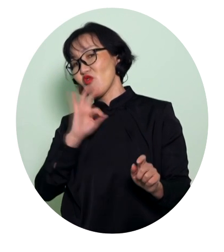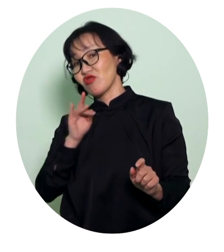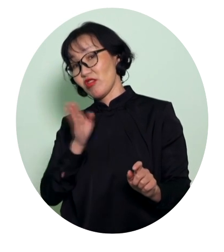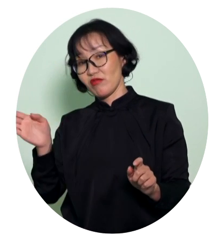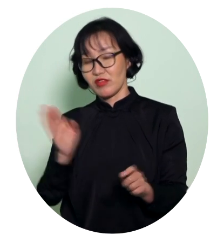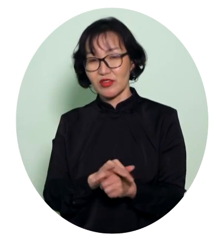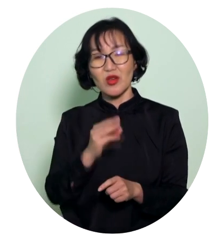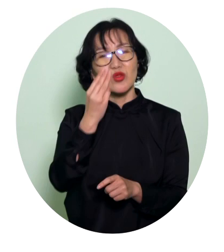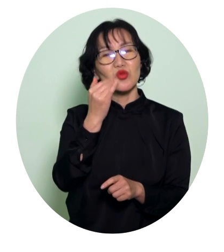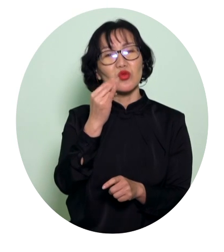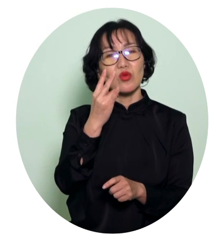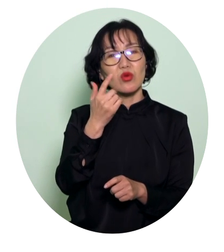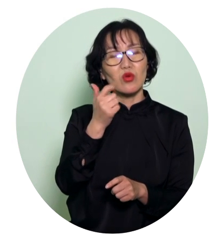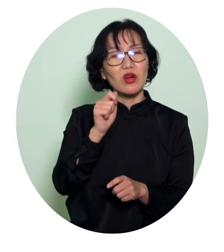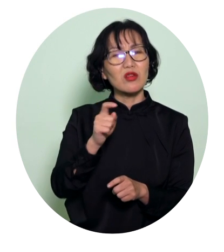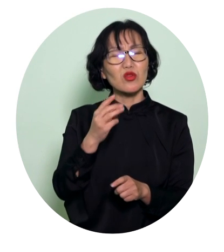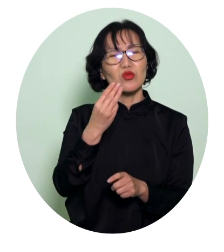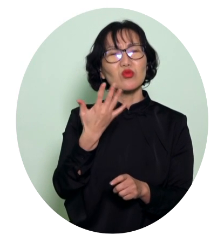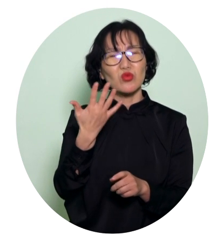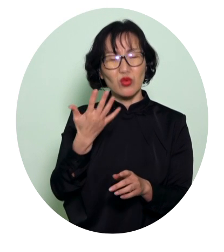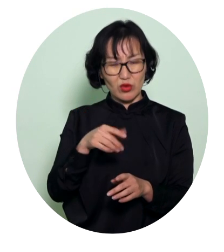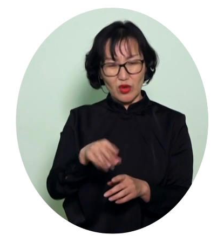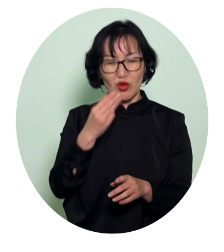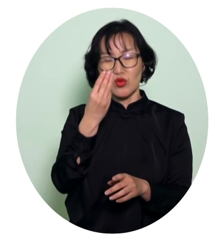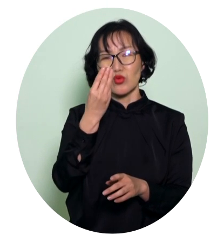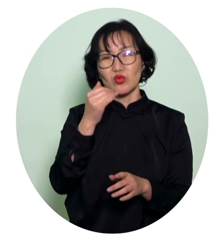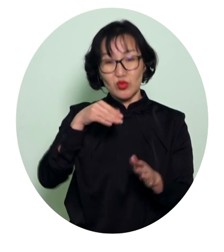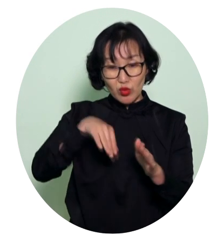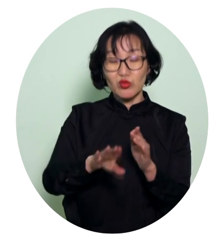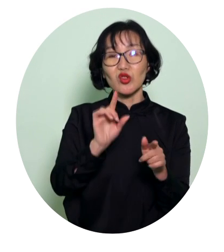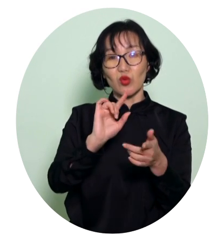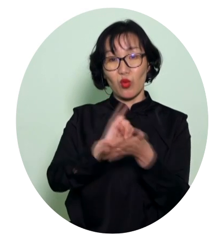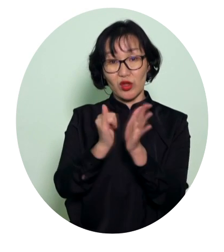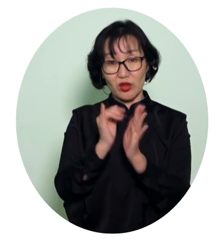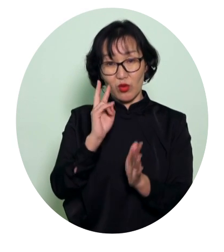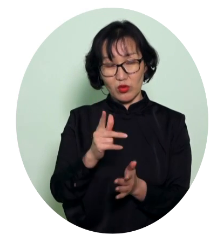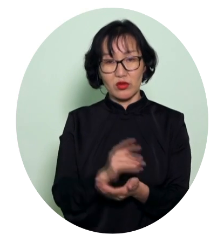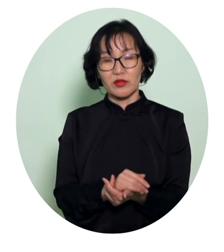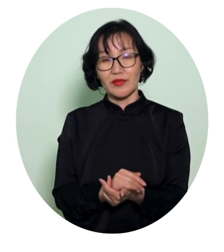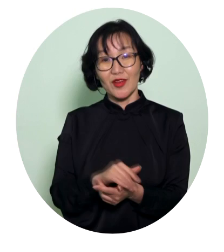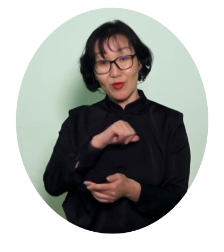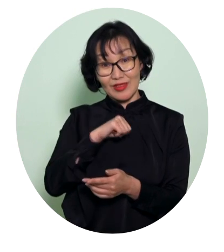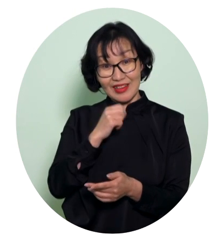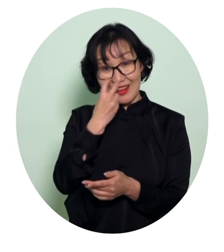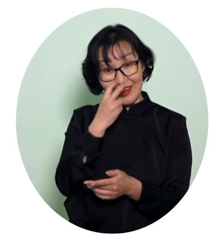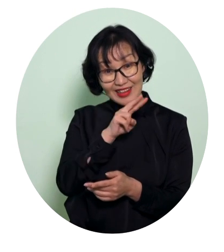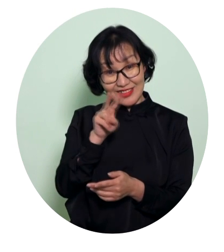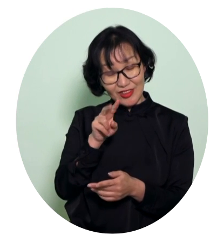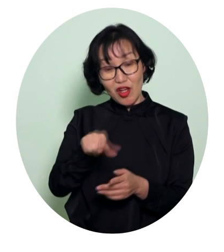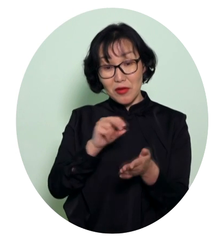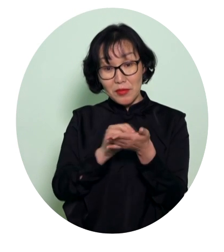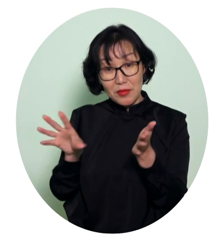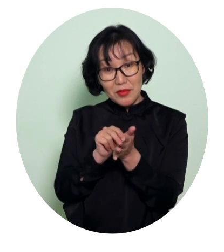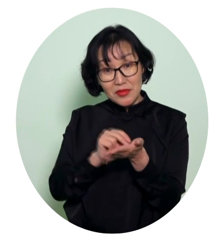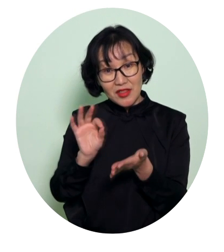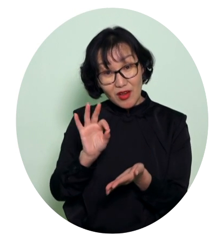Шунгах. Шунгах гэдэг маань шумбах гэсэн утгатай байна. За бүгдээрээ анзаарч хэрвээ